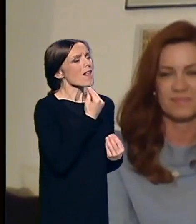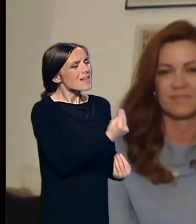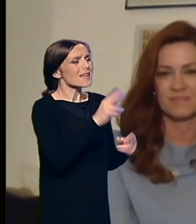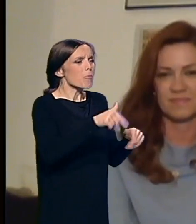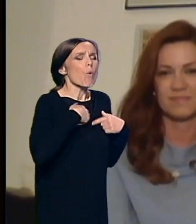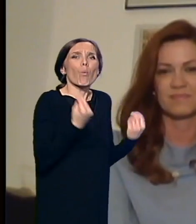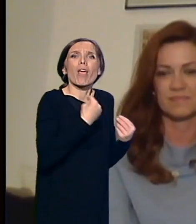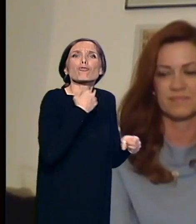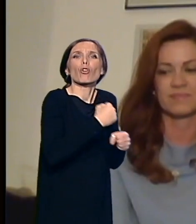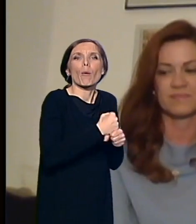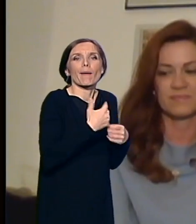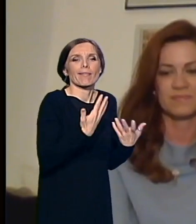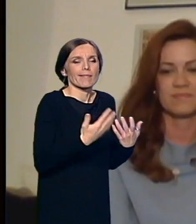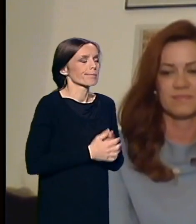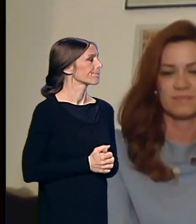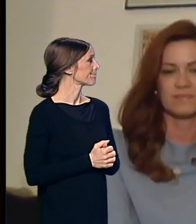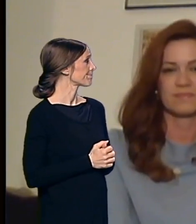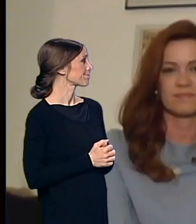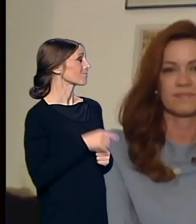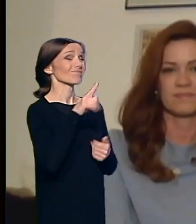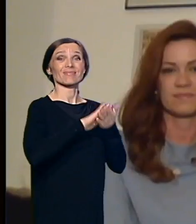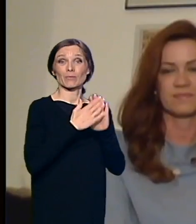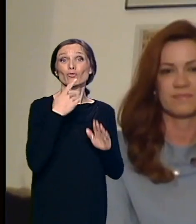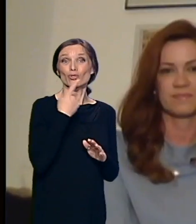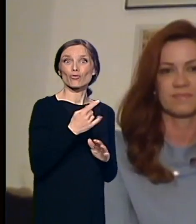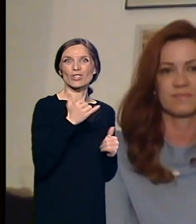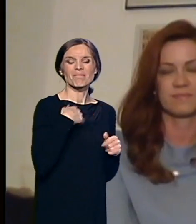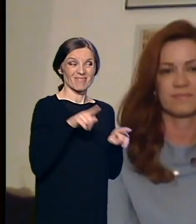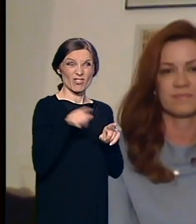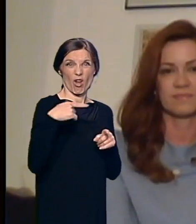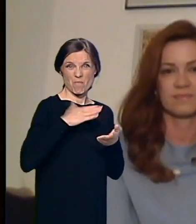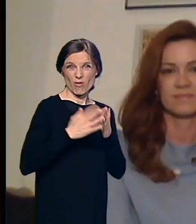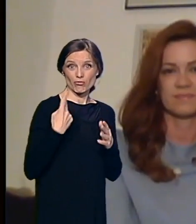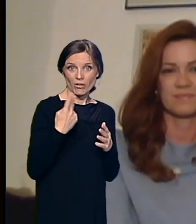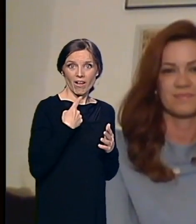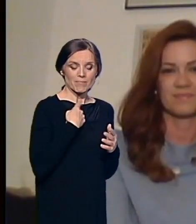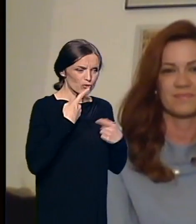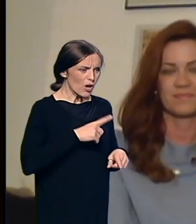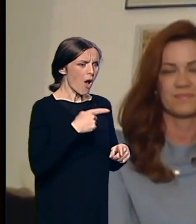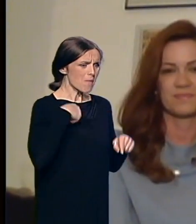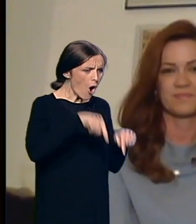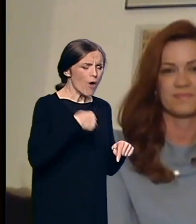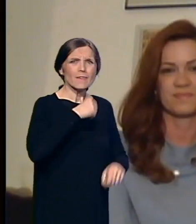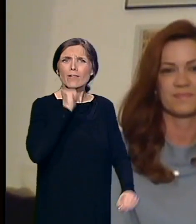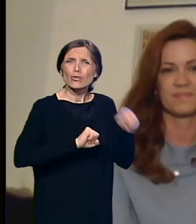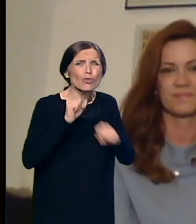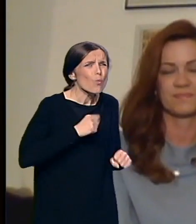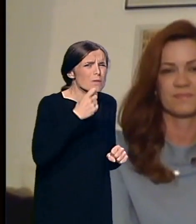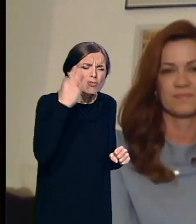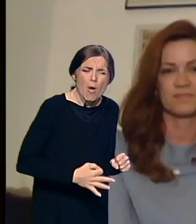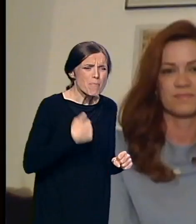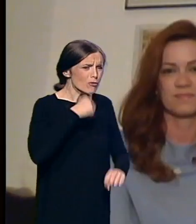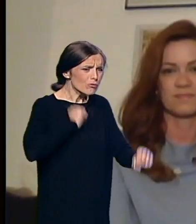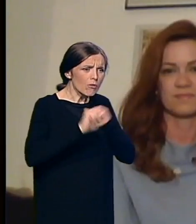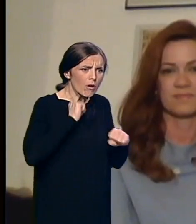kaže Neda, da puno puta mi je žao što dajem sebe do nekih krajnjih granica i kažem možda bi mogu da pomognem svom narodu,